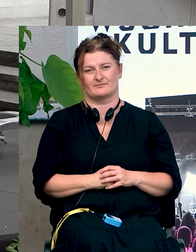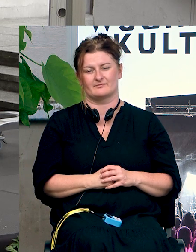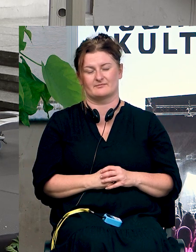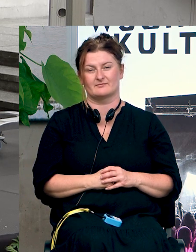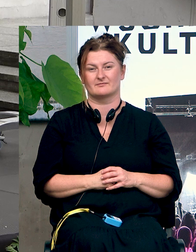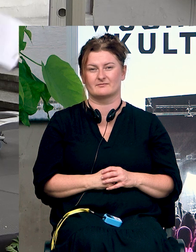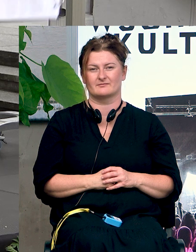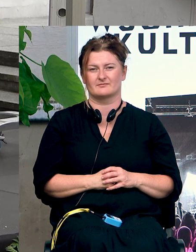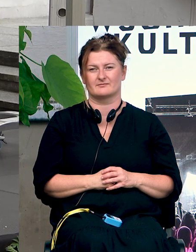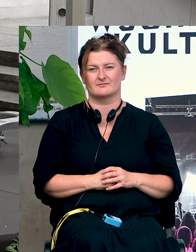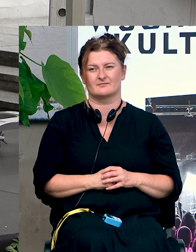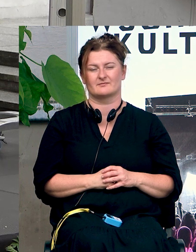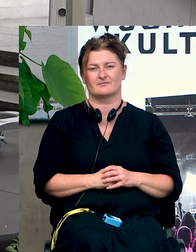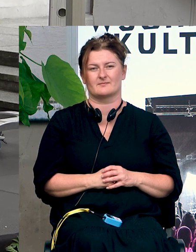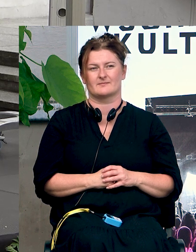Natomiast